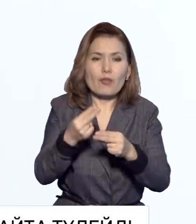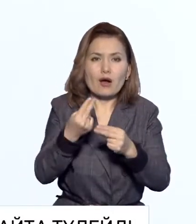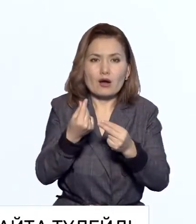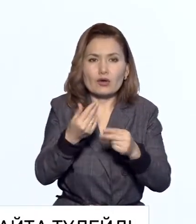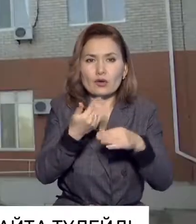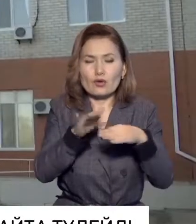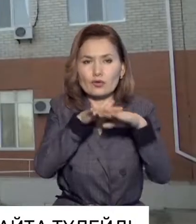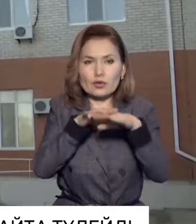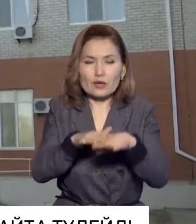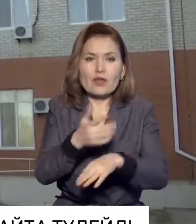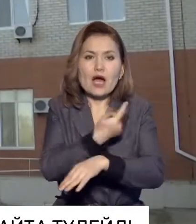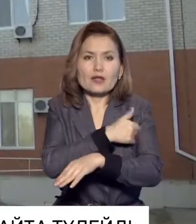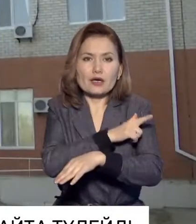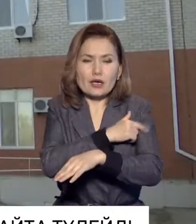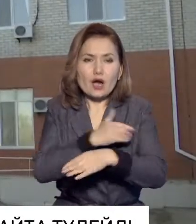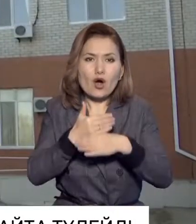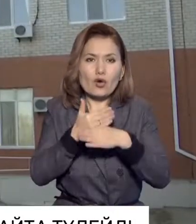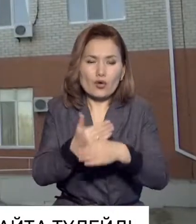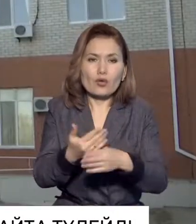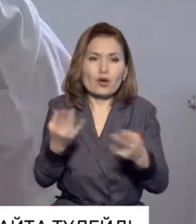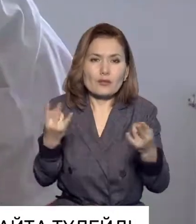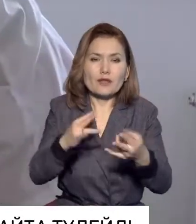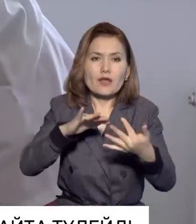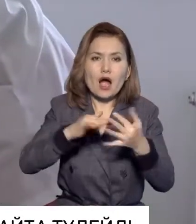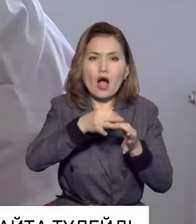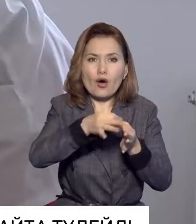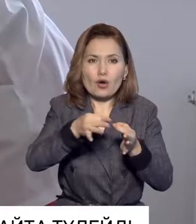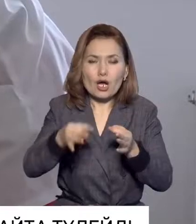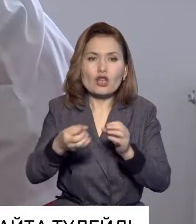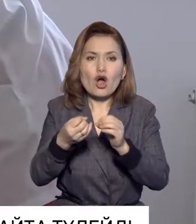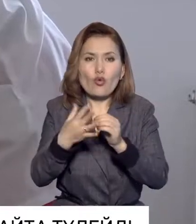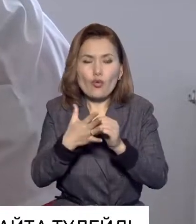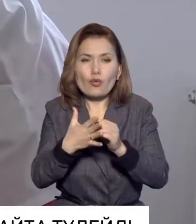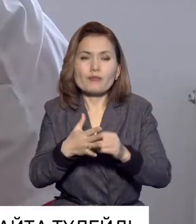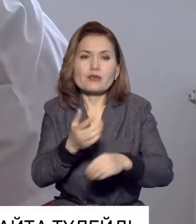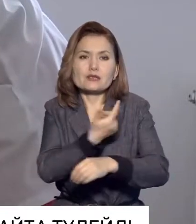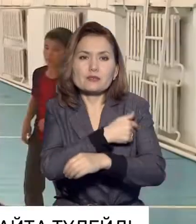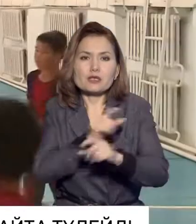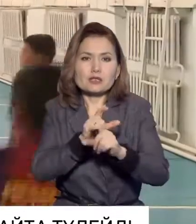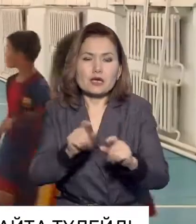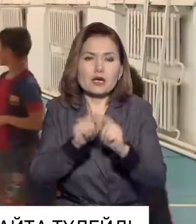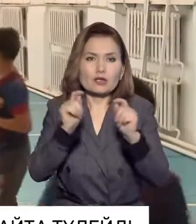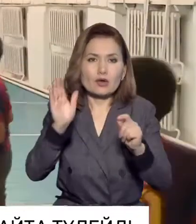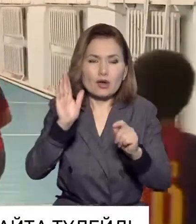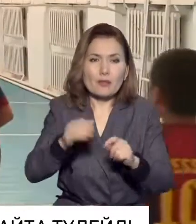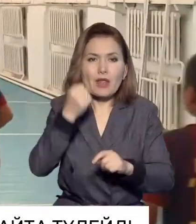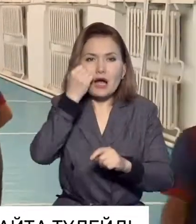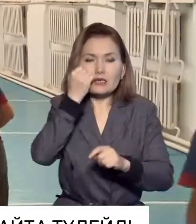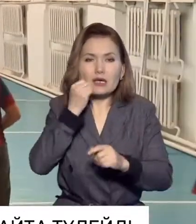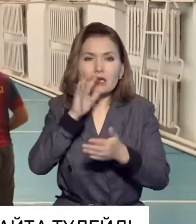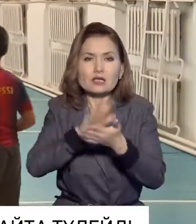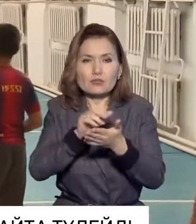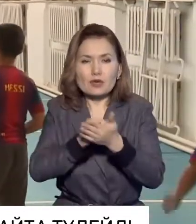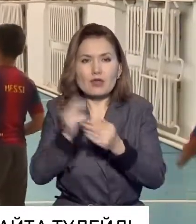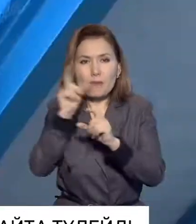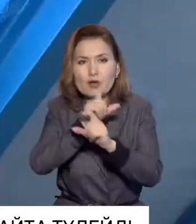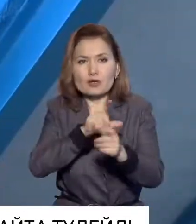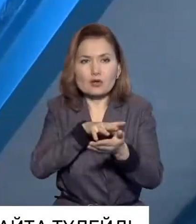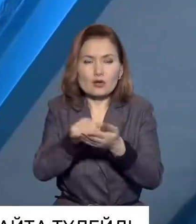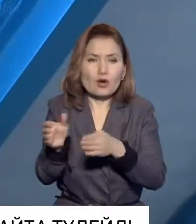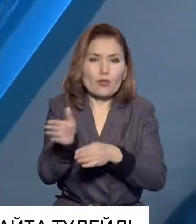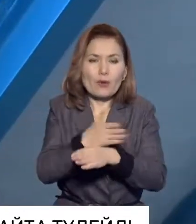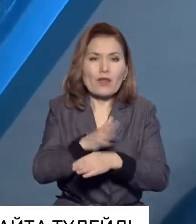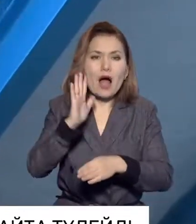көзделген. Дәрігерлердің көмегіне зәру ауыл аймақтарда 15 медициналық нысан салынады. Апатты мектептер азаяды, себебі алдағы 5